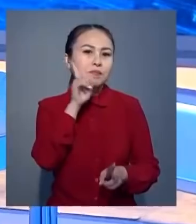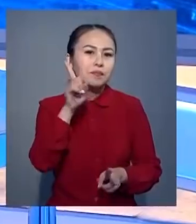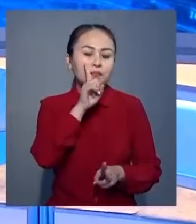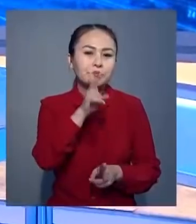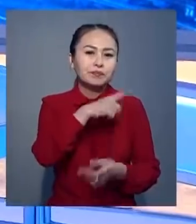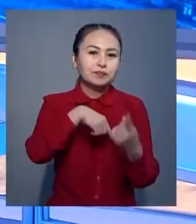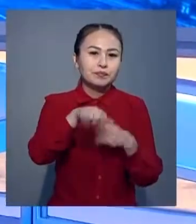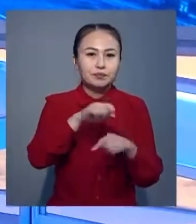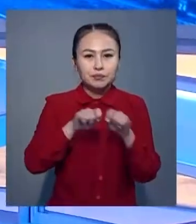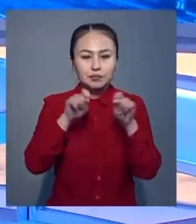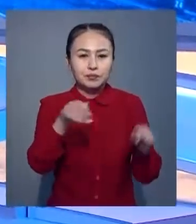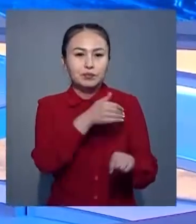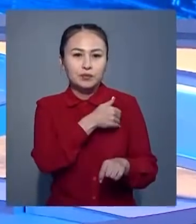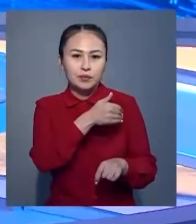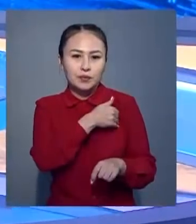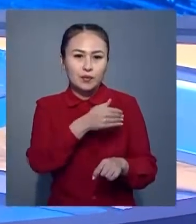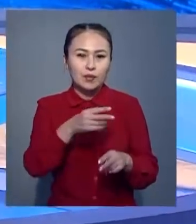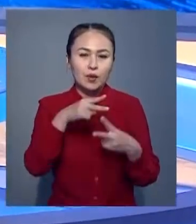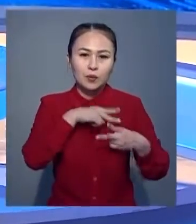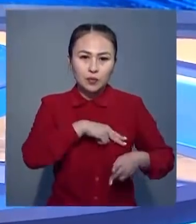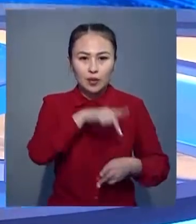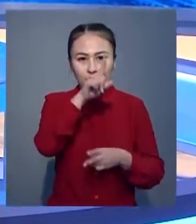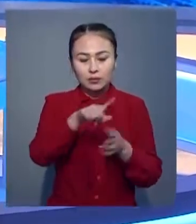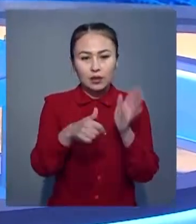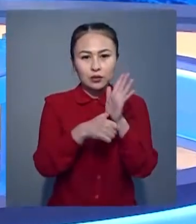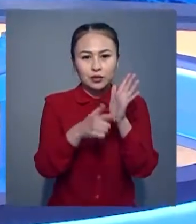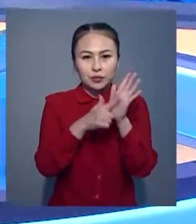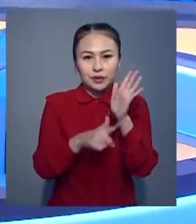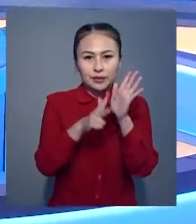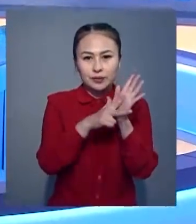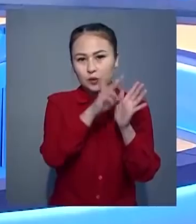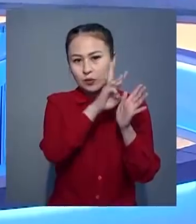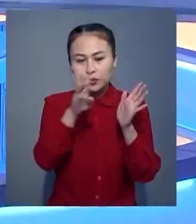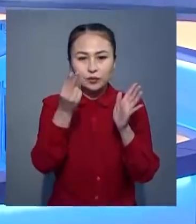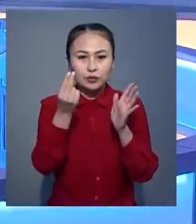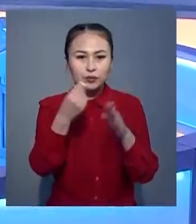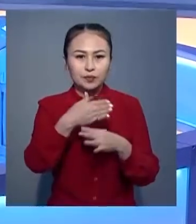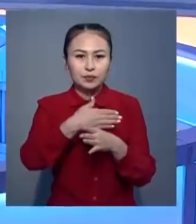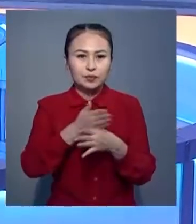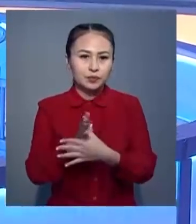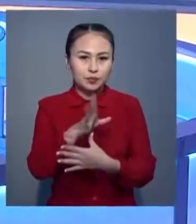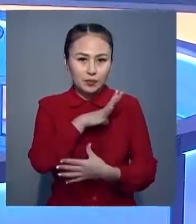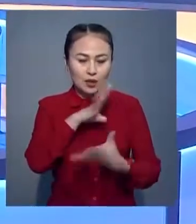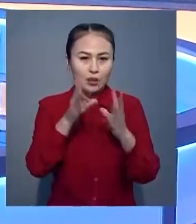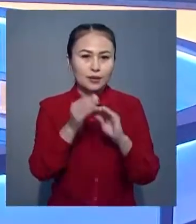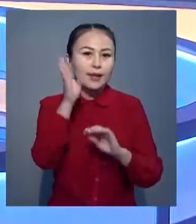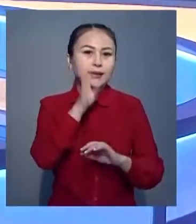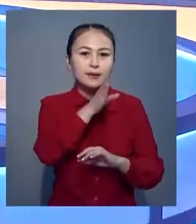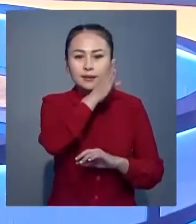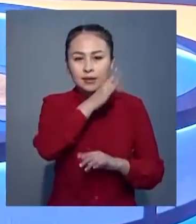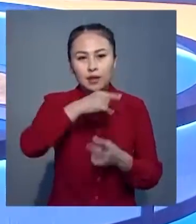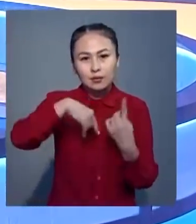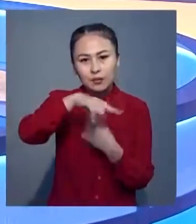Биыл кәсіп ашуға ниеттеніп, еңбекке араласқан азаматтарға 678 миллион теңге үлестірілген. Басым көпшілігі